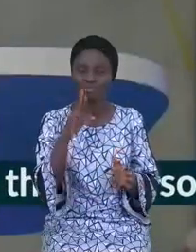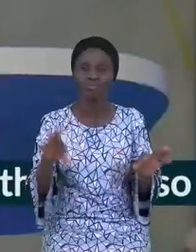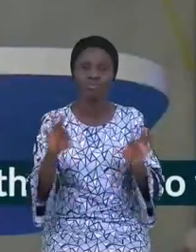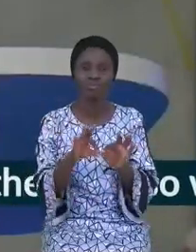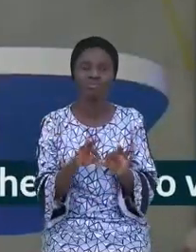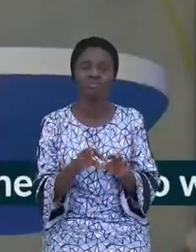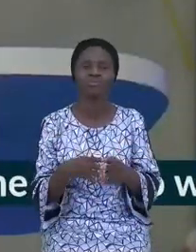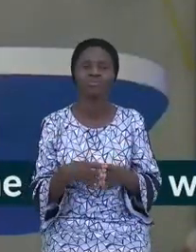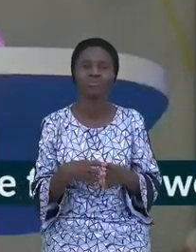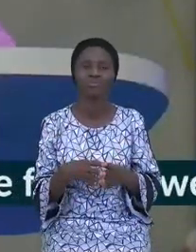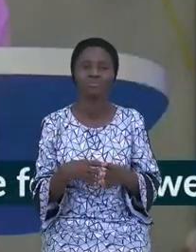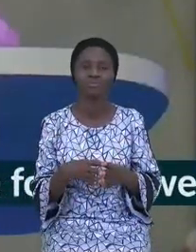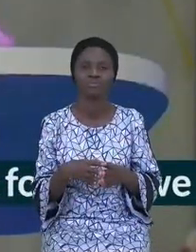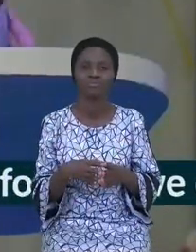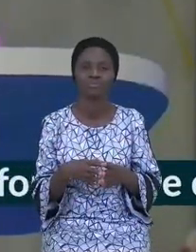Donc,